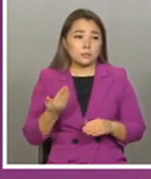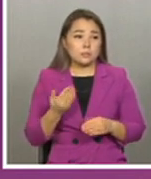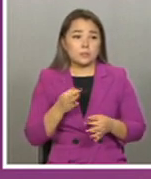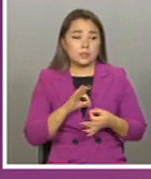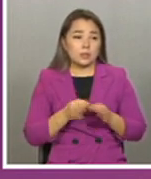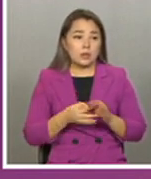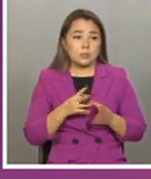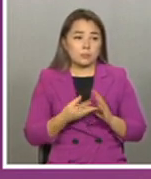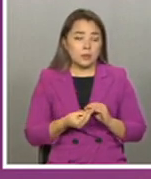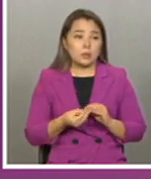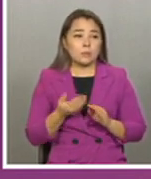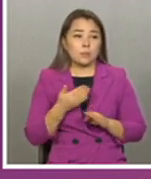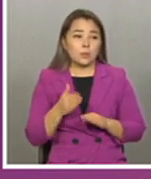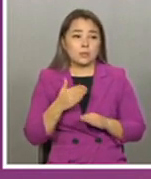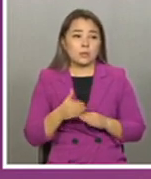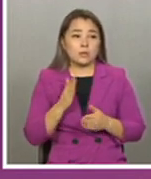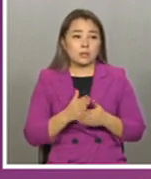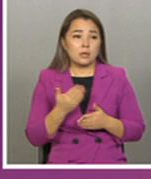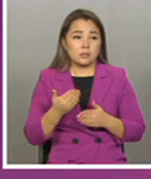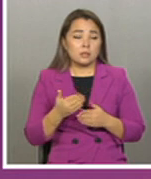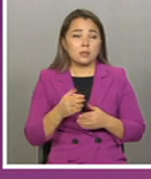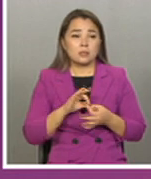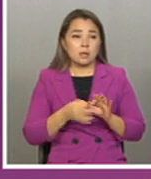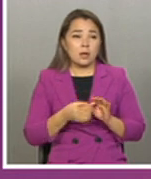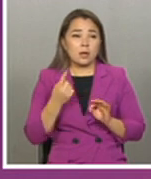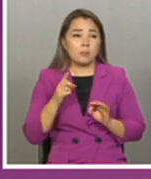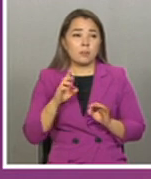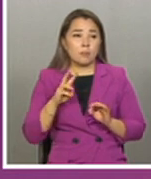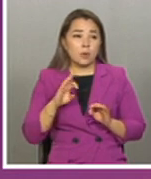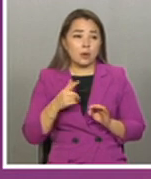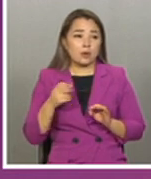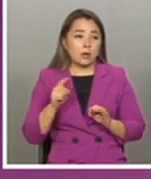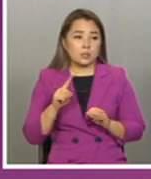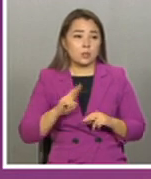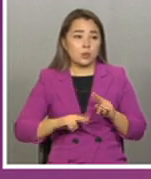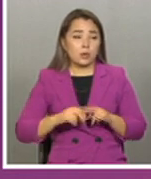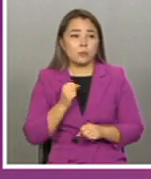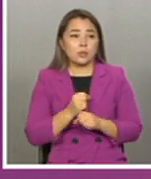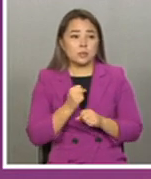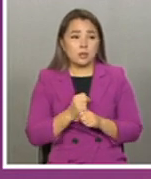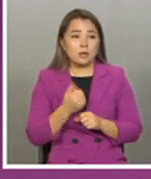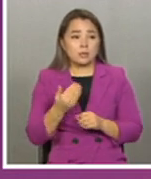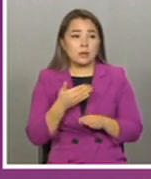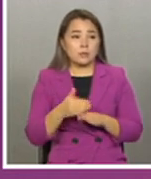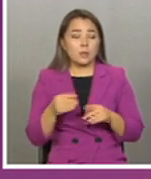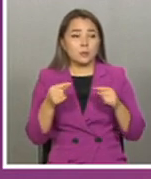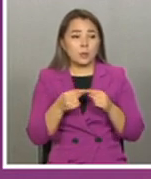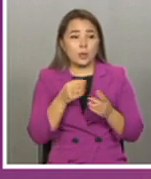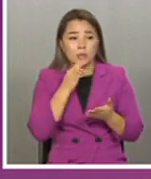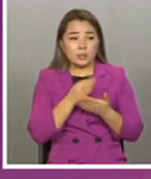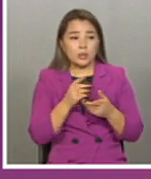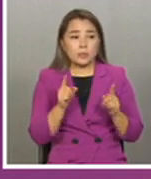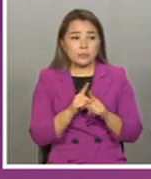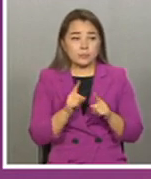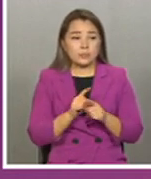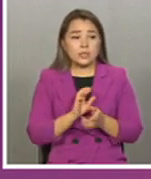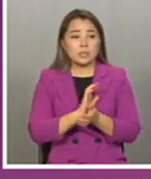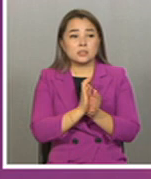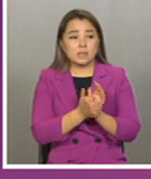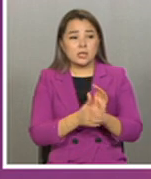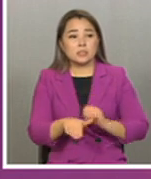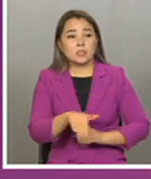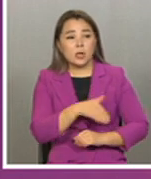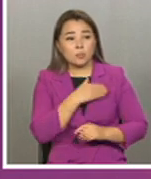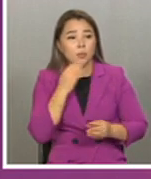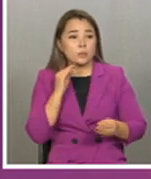санына пропорционал. Және 1 моль газ құрамындағы бөлшектер саны нақты болғандықтан, қысым мен температура